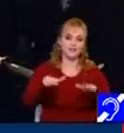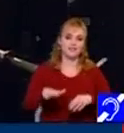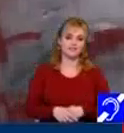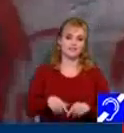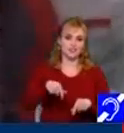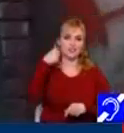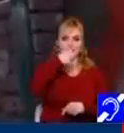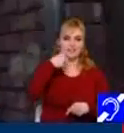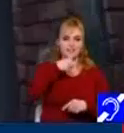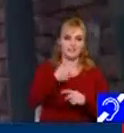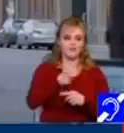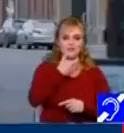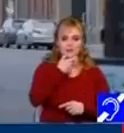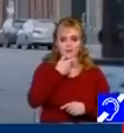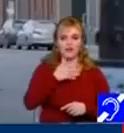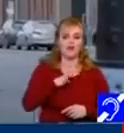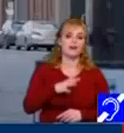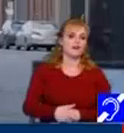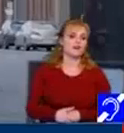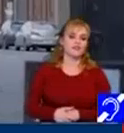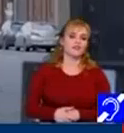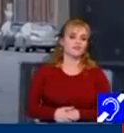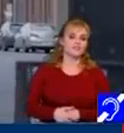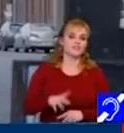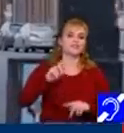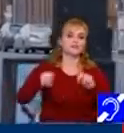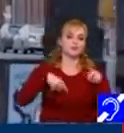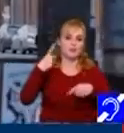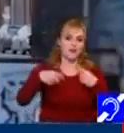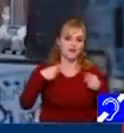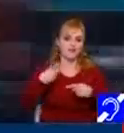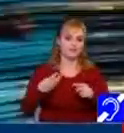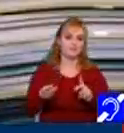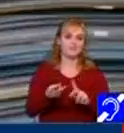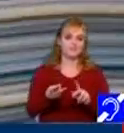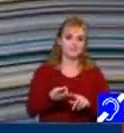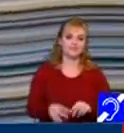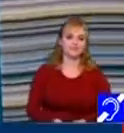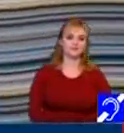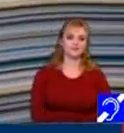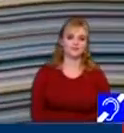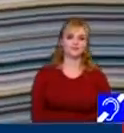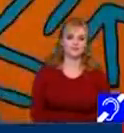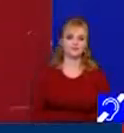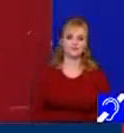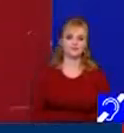din acest an. Vizionările sunt duble și față de următoarea poziție, Migente.